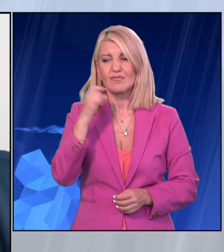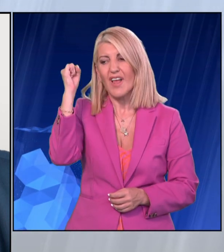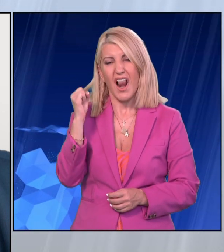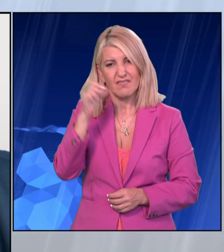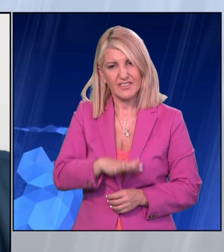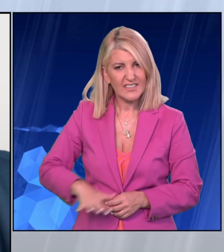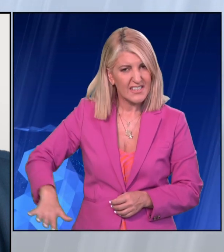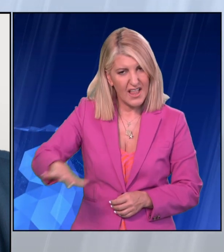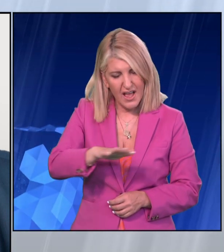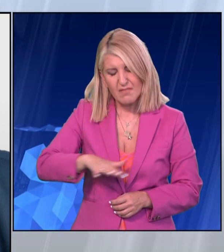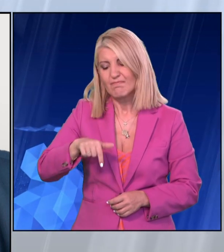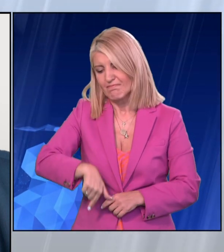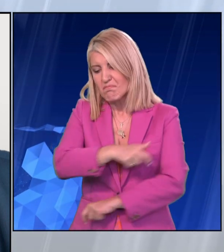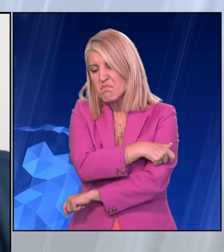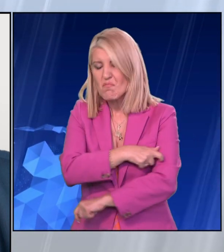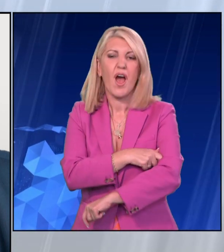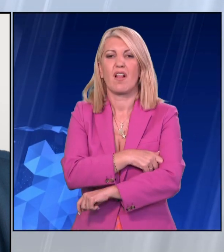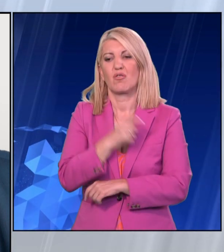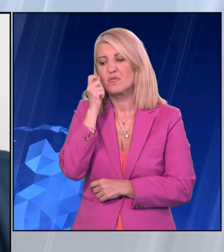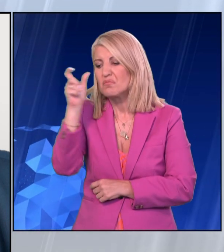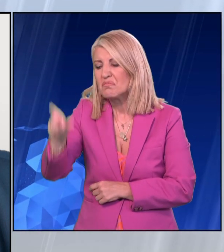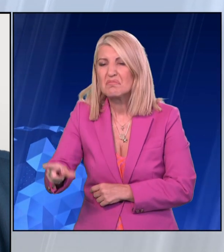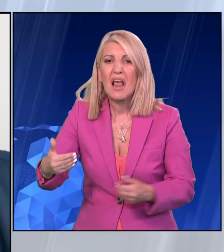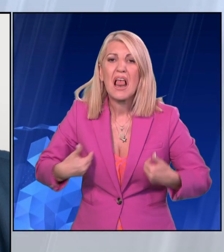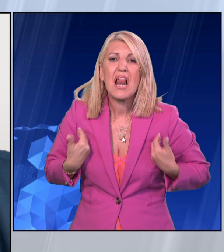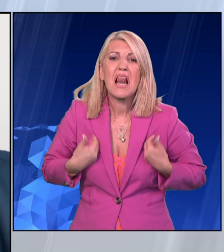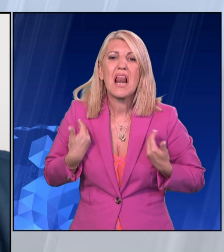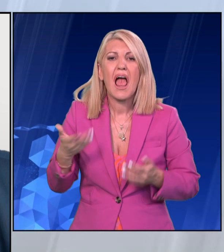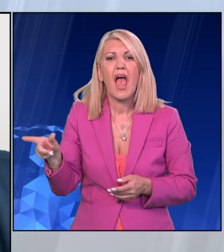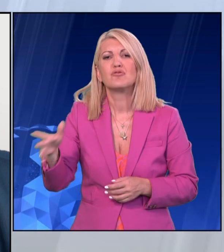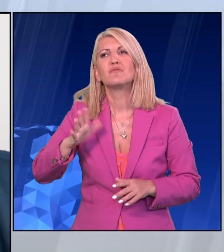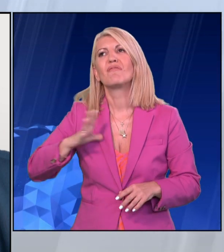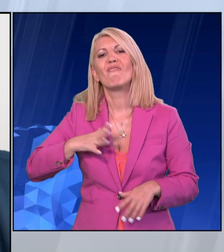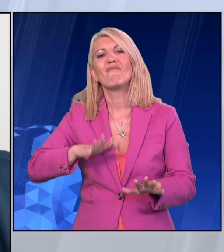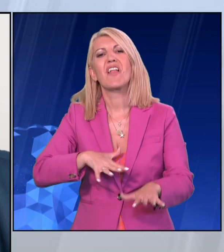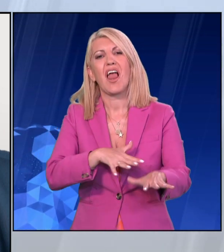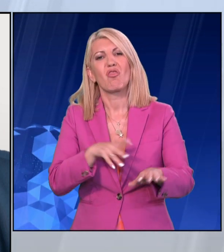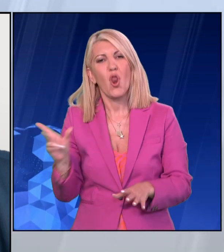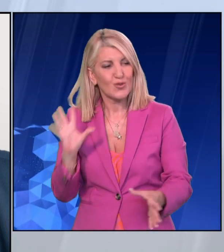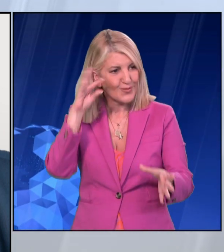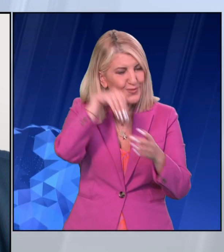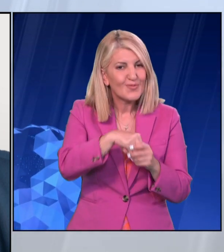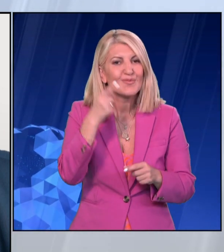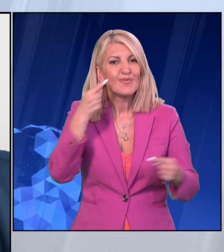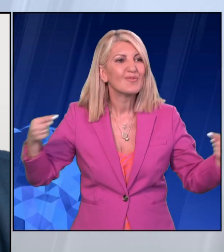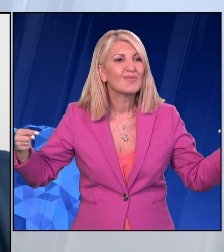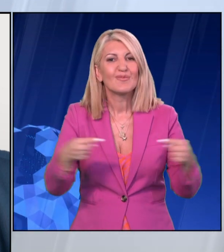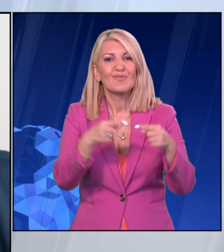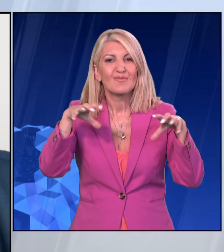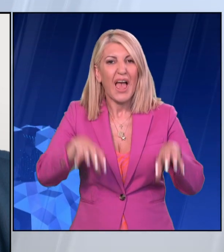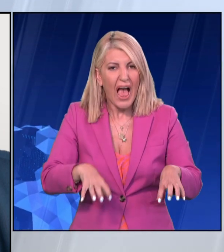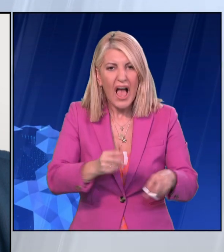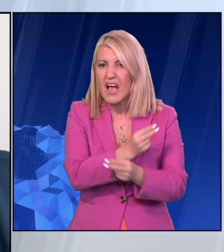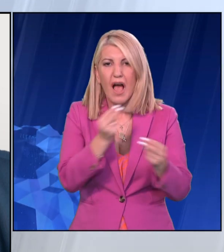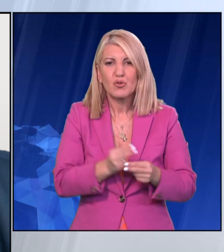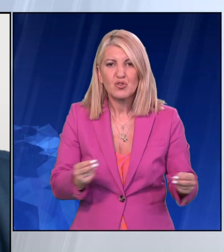ένα ακόμη θύμα της οπαδικής βίας. Ένα νέο παιδί που πήγε να δει την ομάδα του και δεν γύρισε ποτέ στο σπίτι του. Ο φανατισμός και η βία